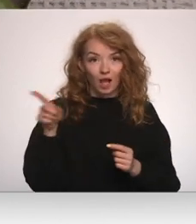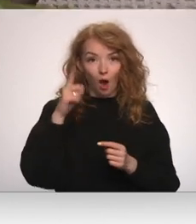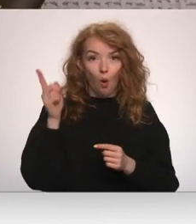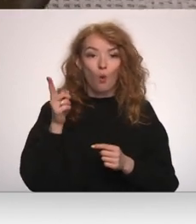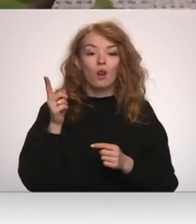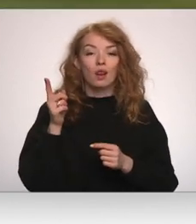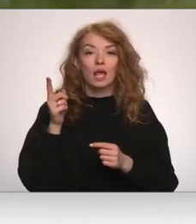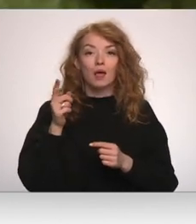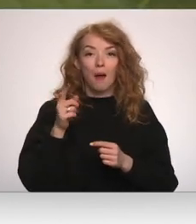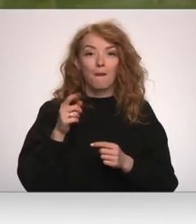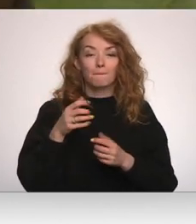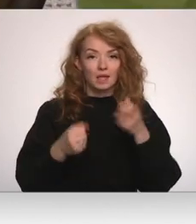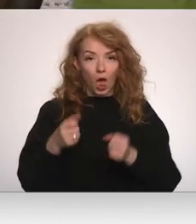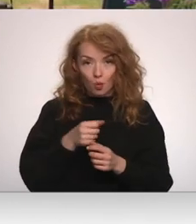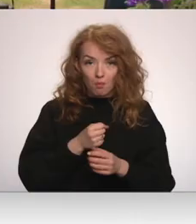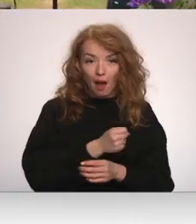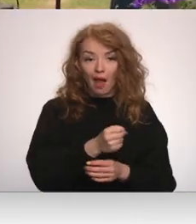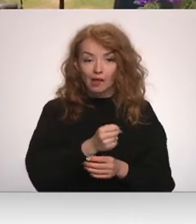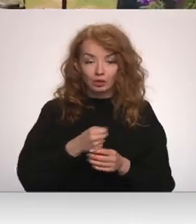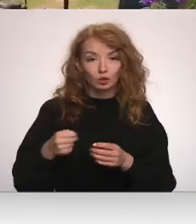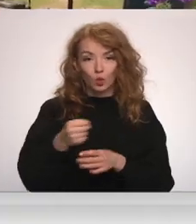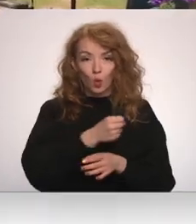pienu maisot. Mēs